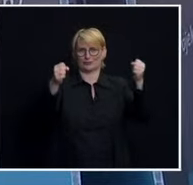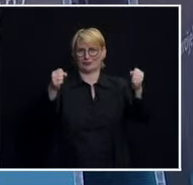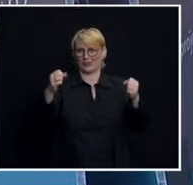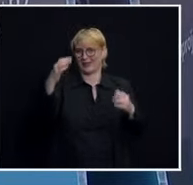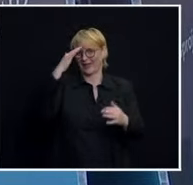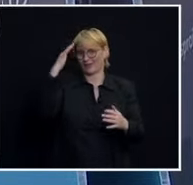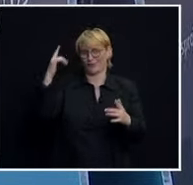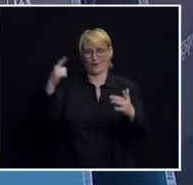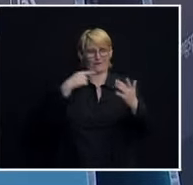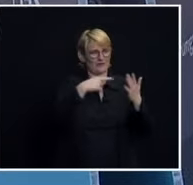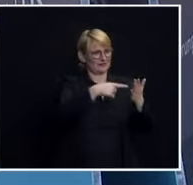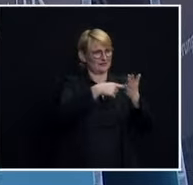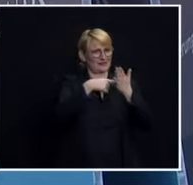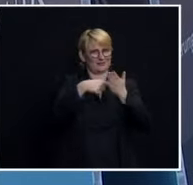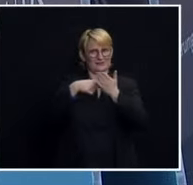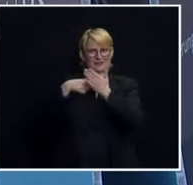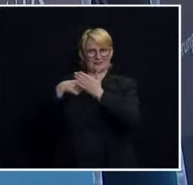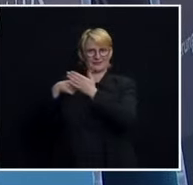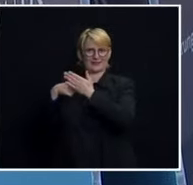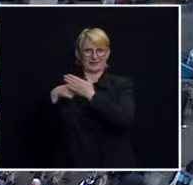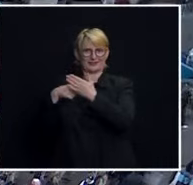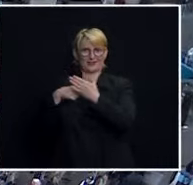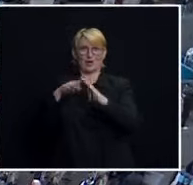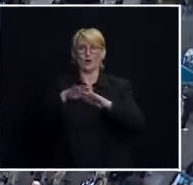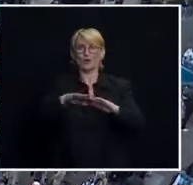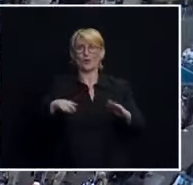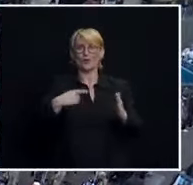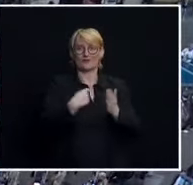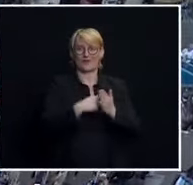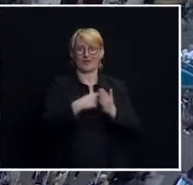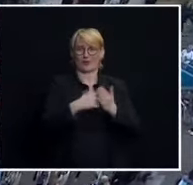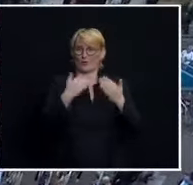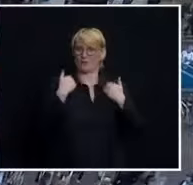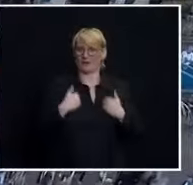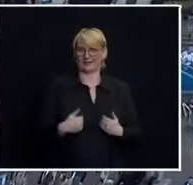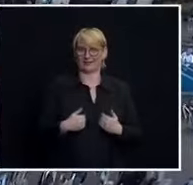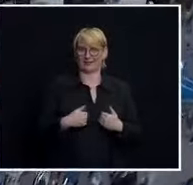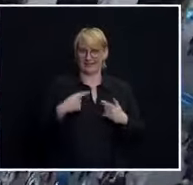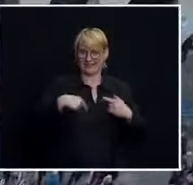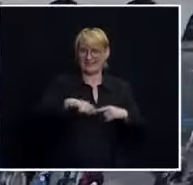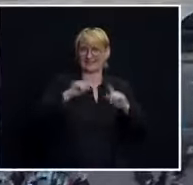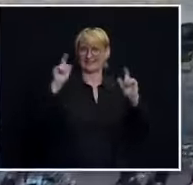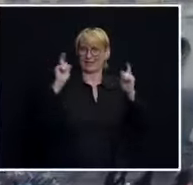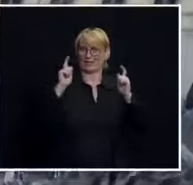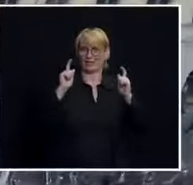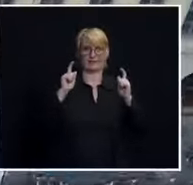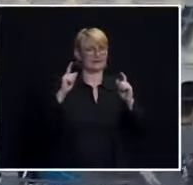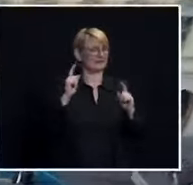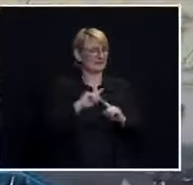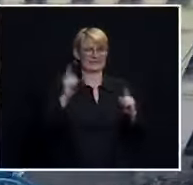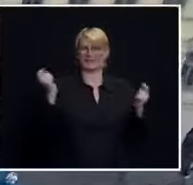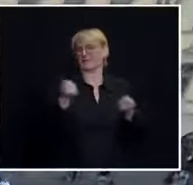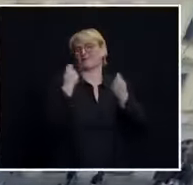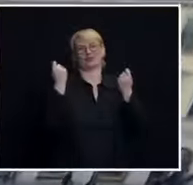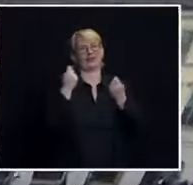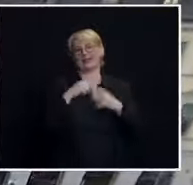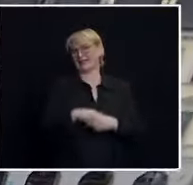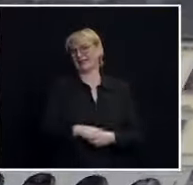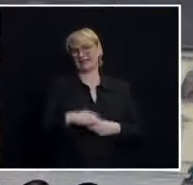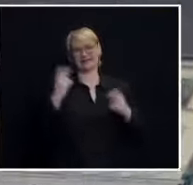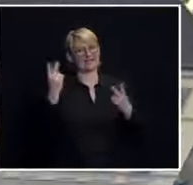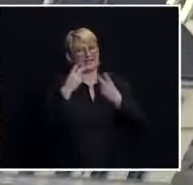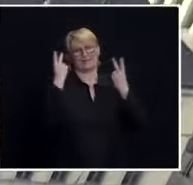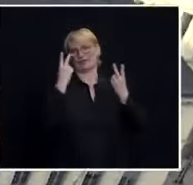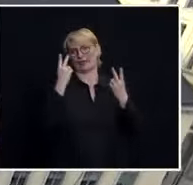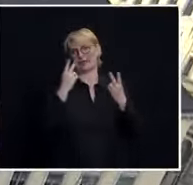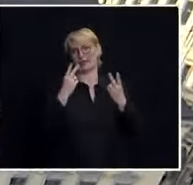dass humanitäre Grundwerte unserer Gesellschaft keine Selbstverständlichkeit sind und dass demokratische